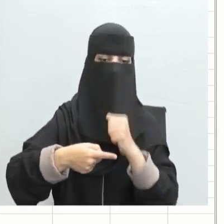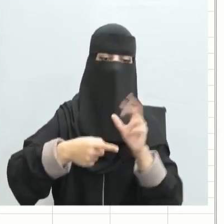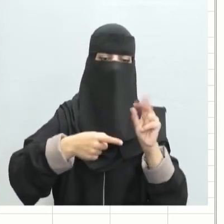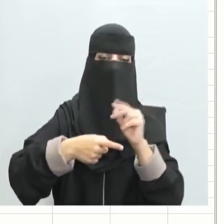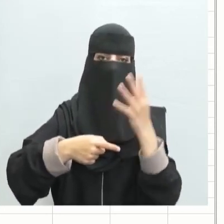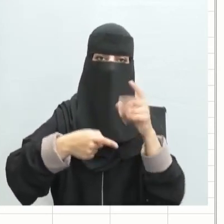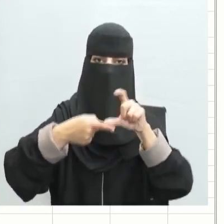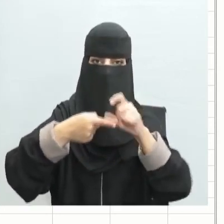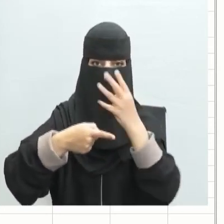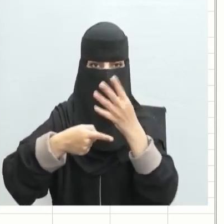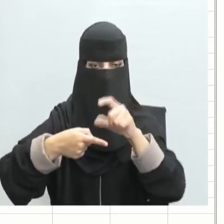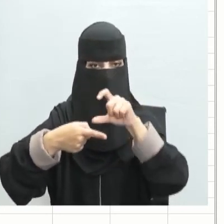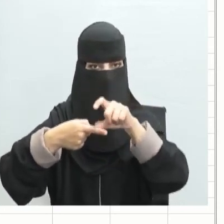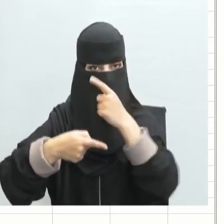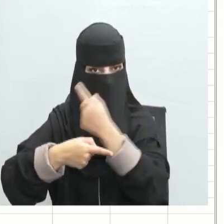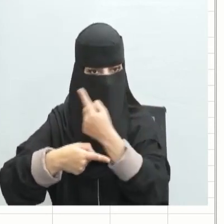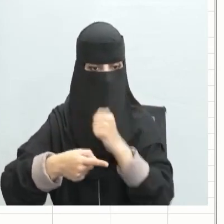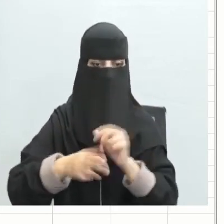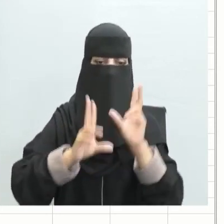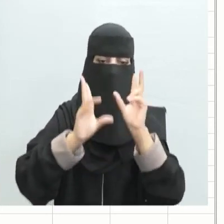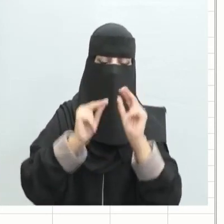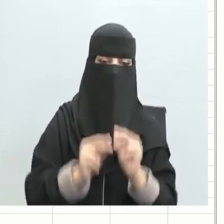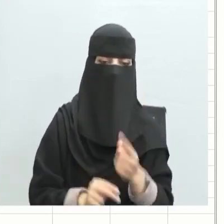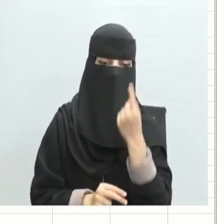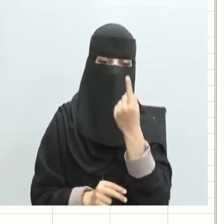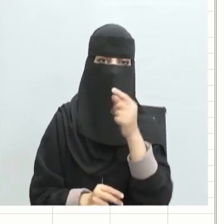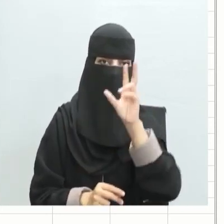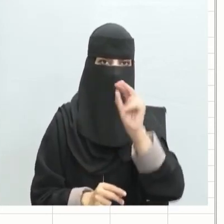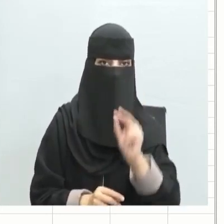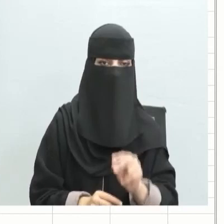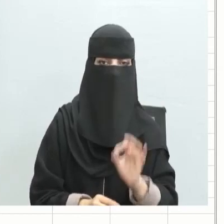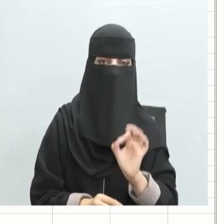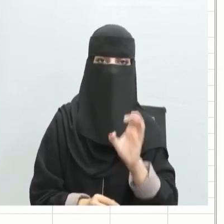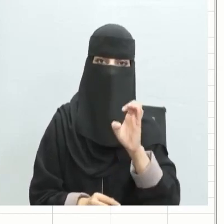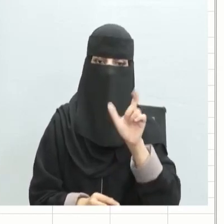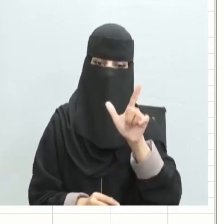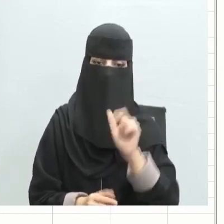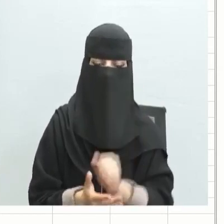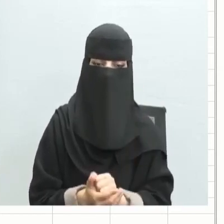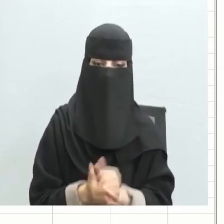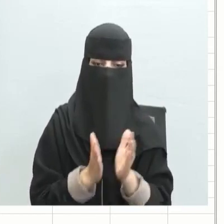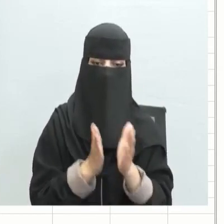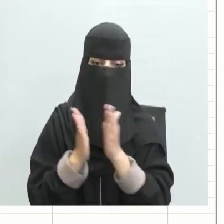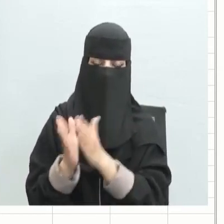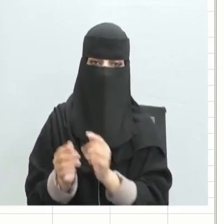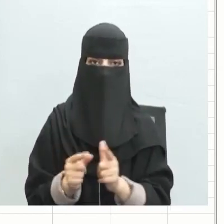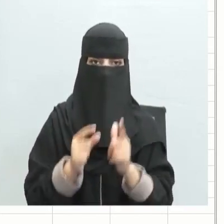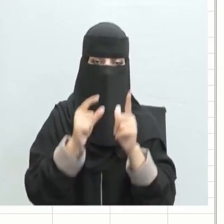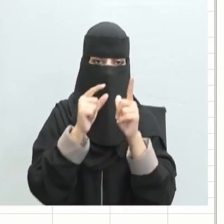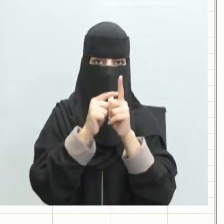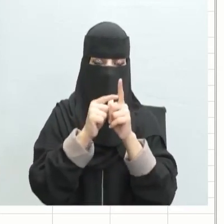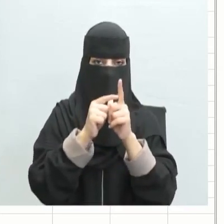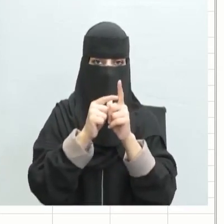فلاحظ اني لو قسمت البي على الا a دائما يعطيني واحد في هذا المثلث طيب لو قسمت البي على